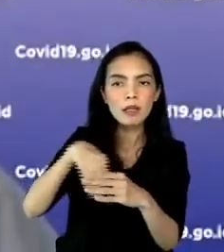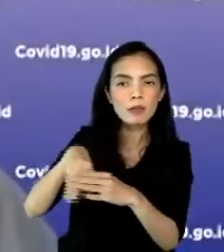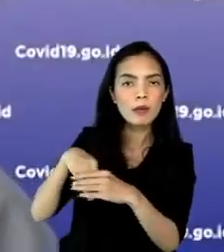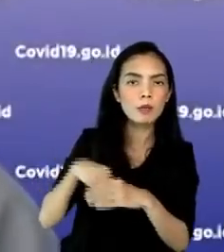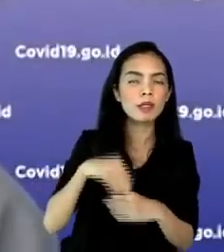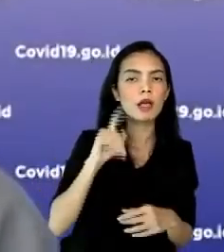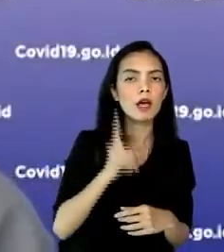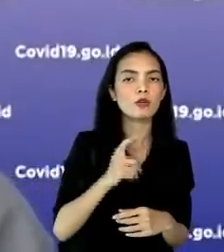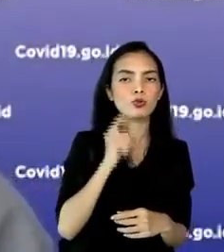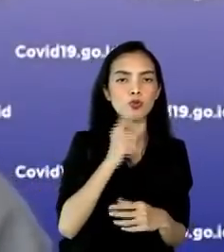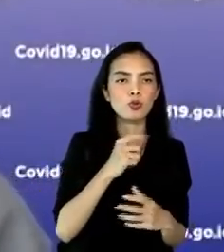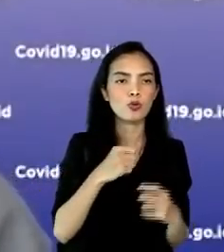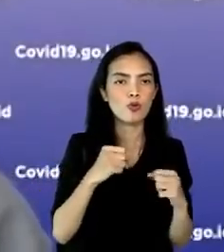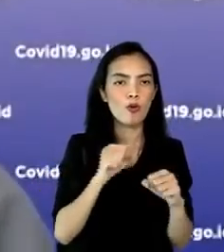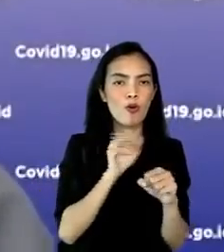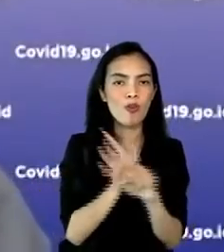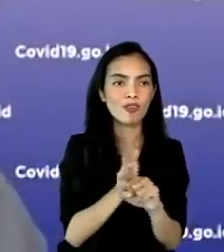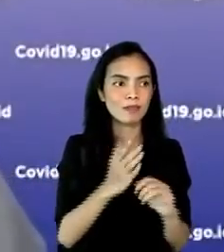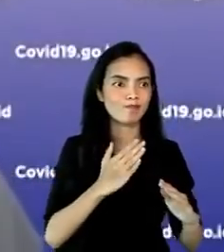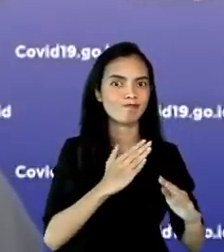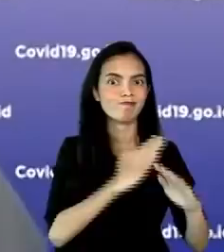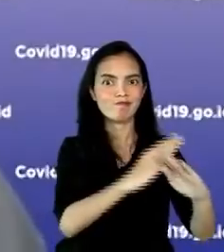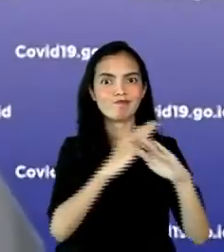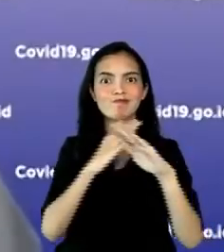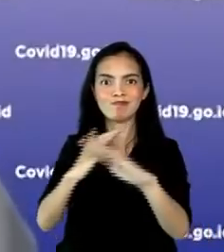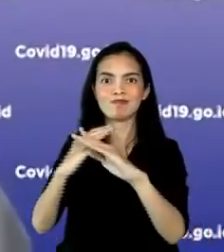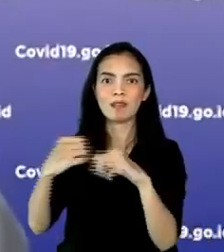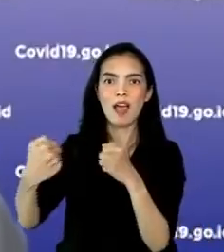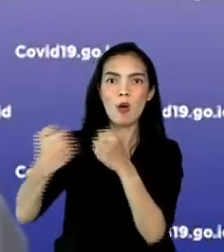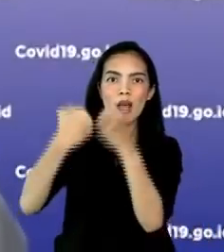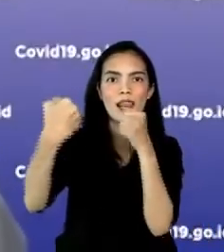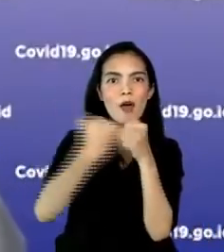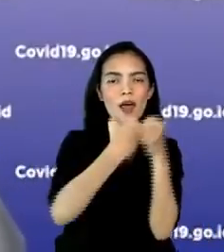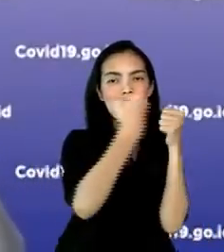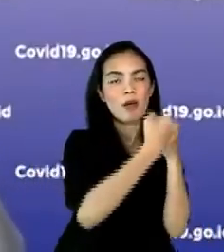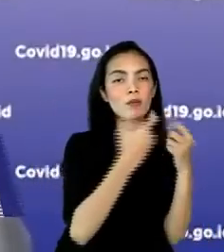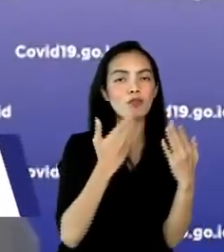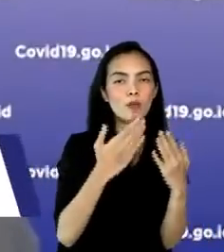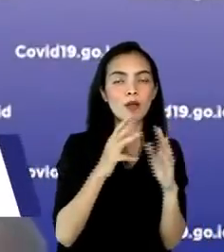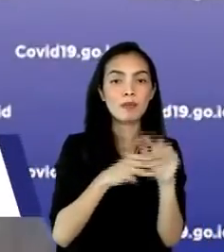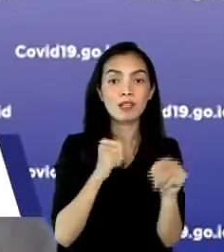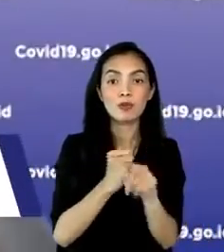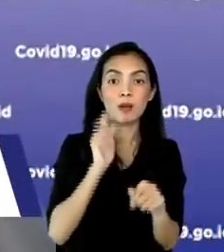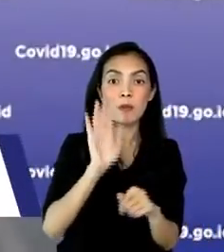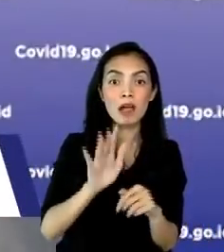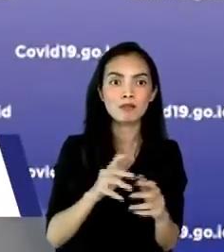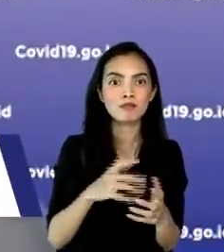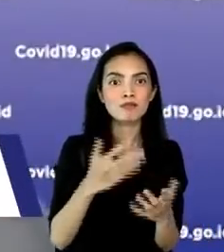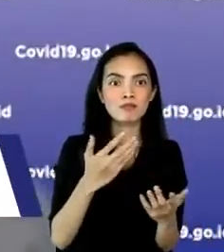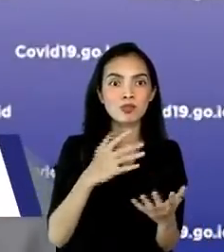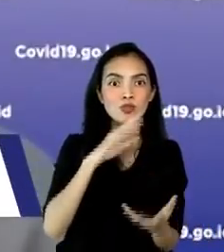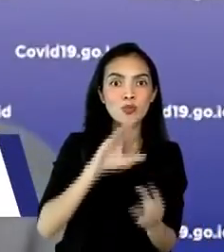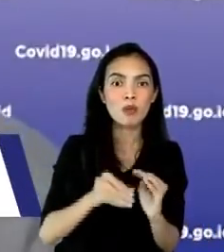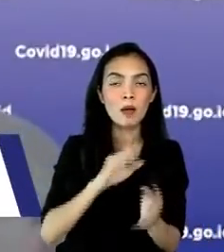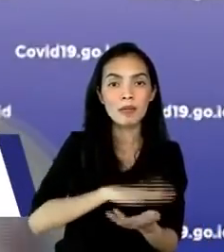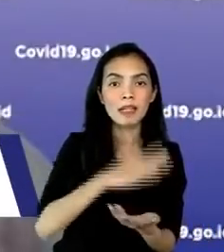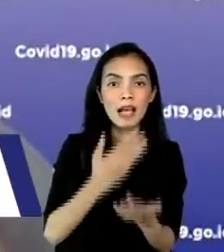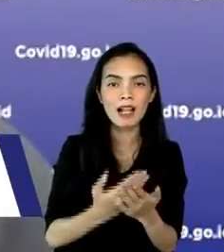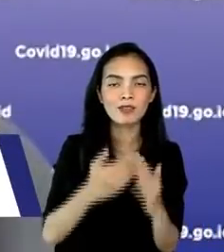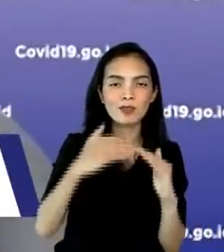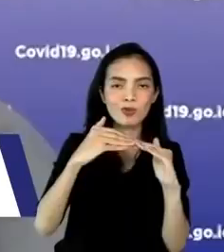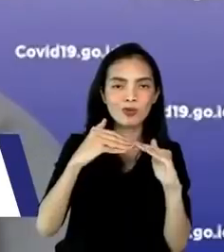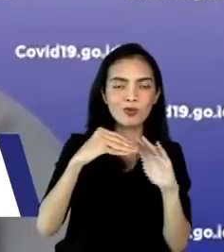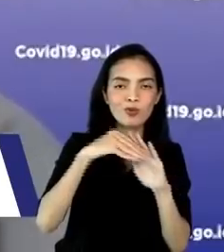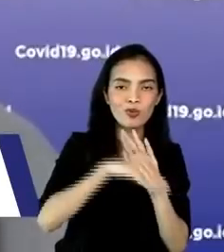ya dalam perang kita melawan COVID-19. Mudah-mudahan minggu depan ceritanya akan berbeda karena barangkali sudah ada penurunan angka kematian, itu harapan